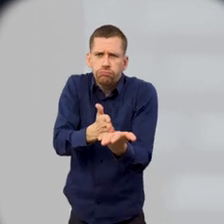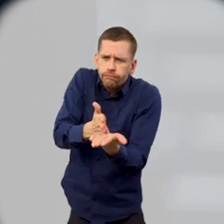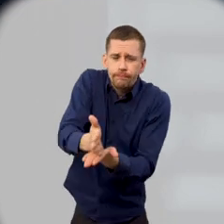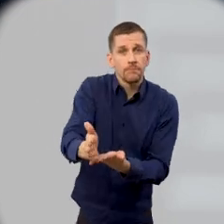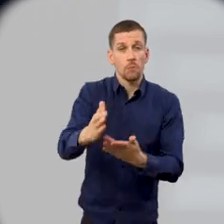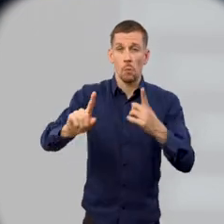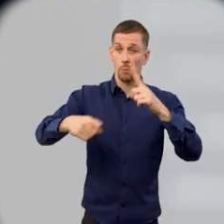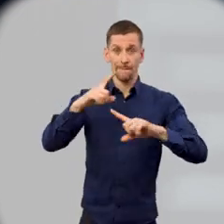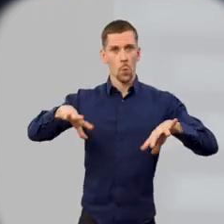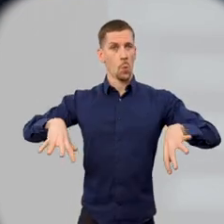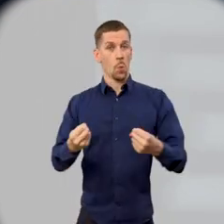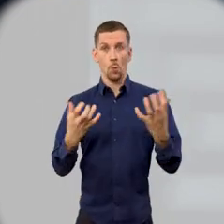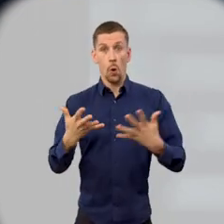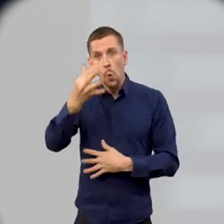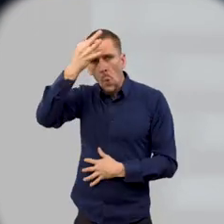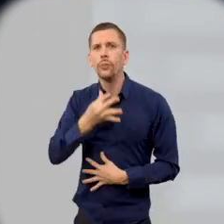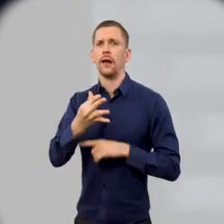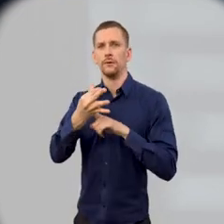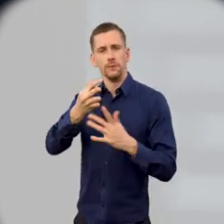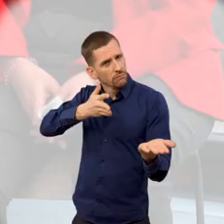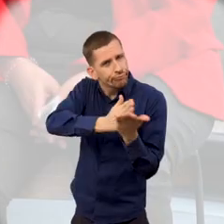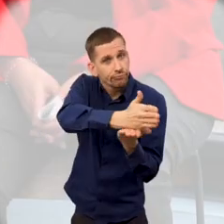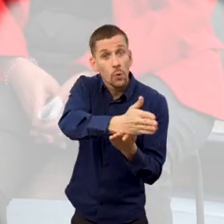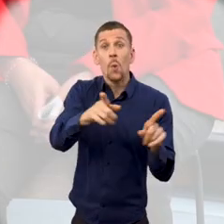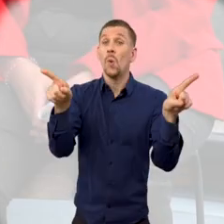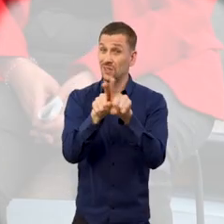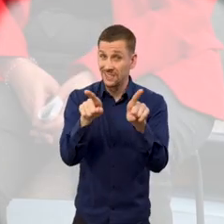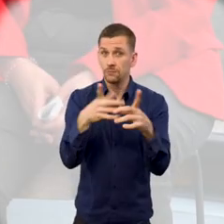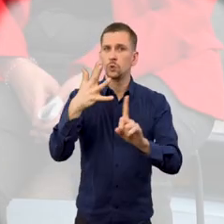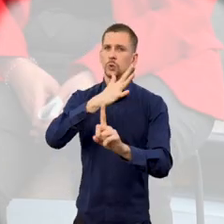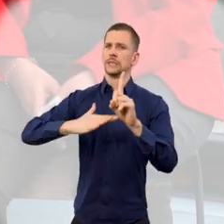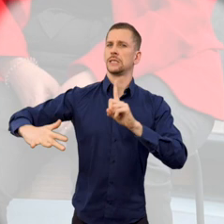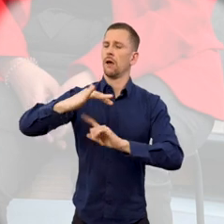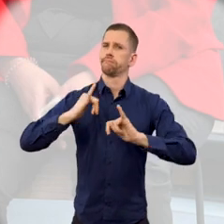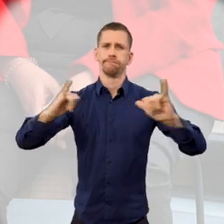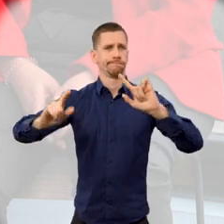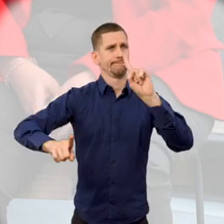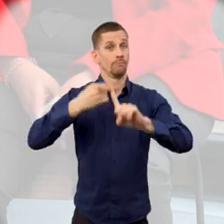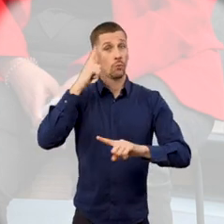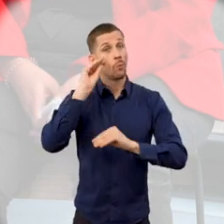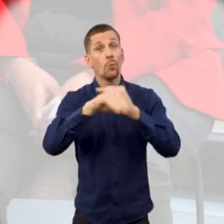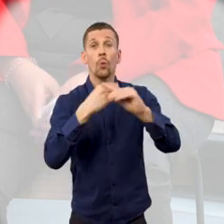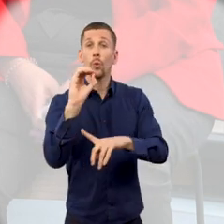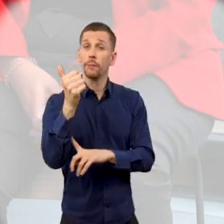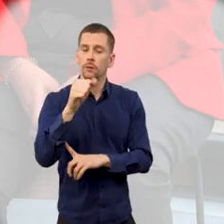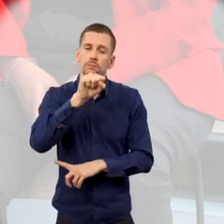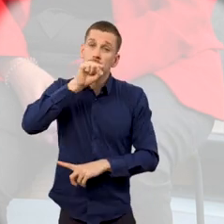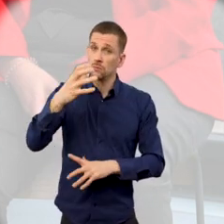L'assiduité, pas forcément l'assiduité elle-même, mais le fait d'aller jusqu'au bout, en tout cas, on va dire la ténacité, la sociabilité avec les autres, puisque comme on est dans un système très